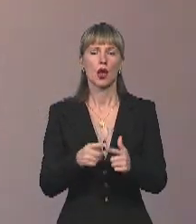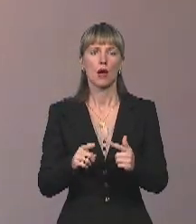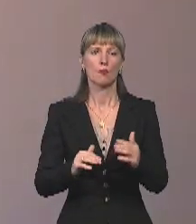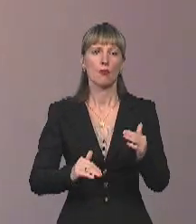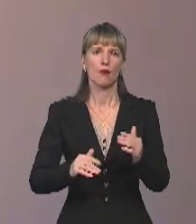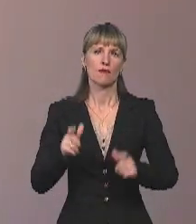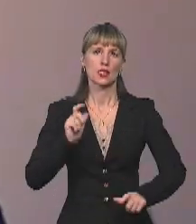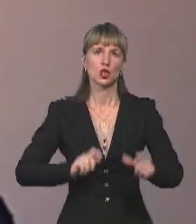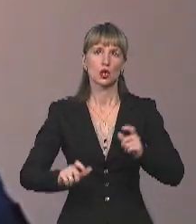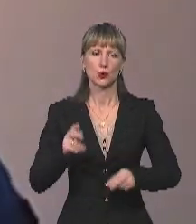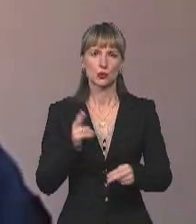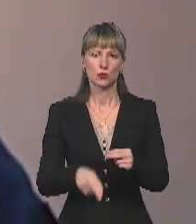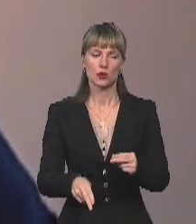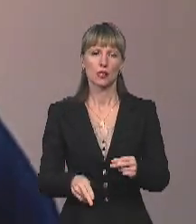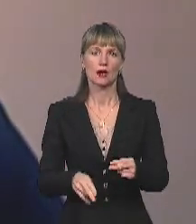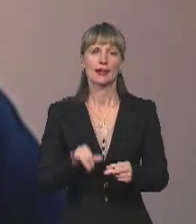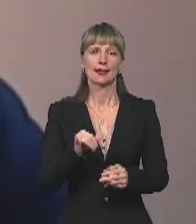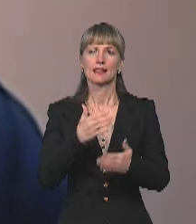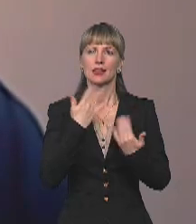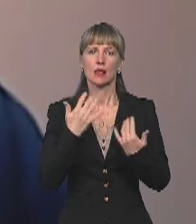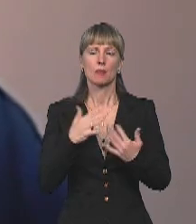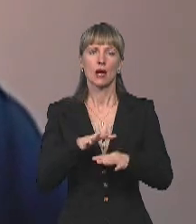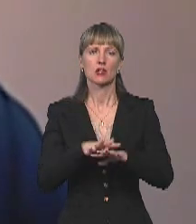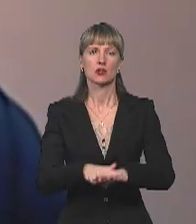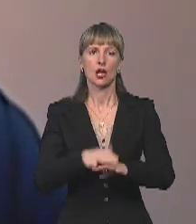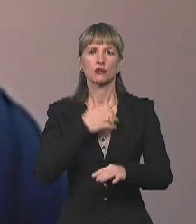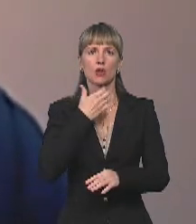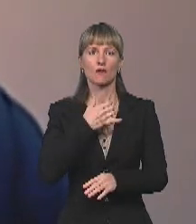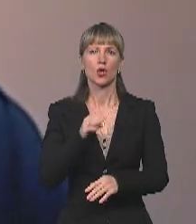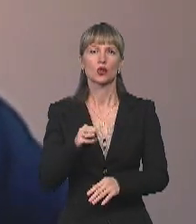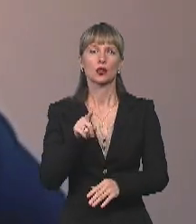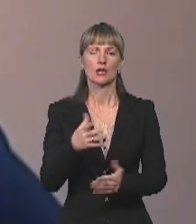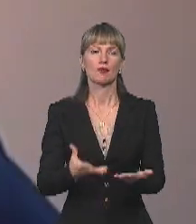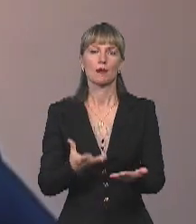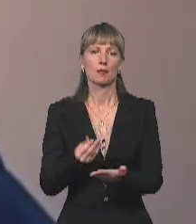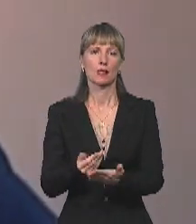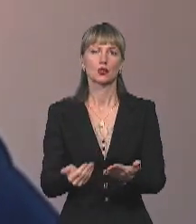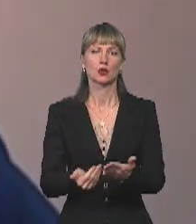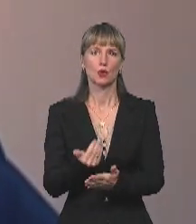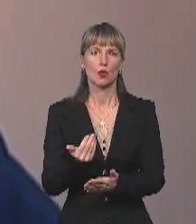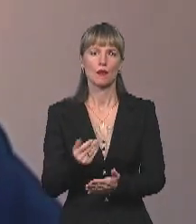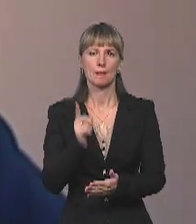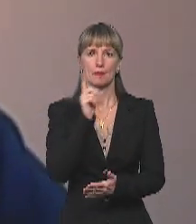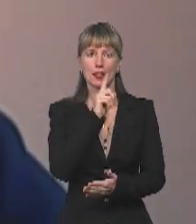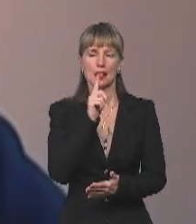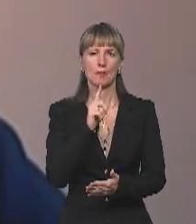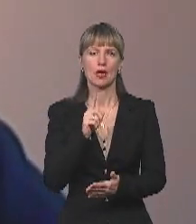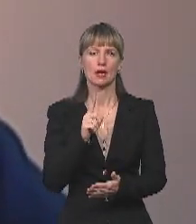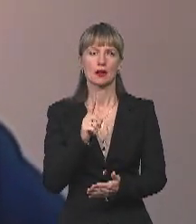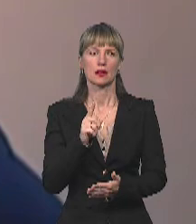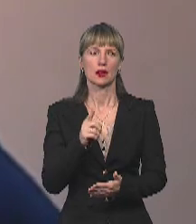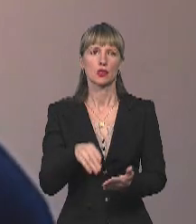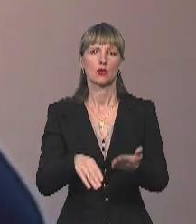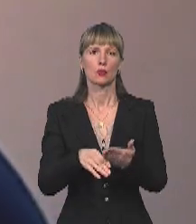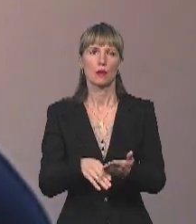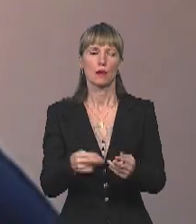навчальному закладі і не має страхового стажу, то їй виплачується знов таки ж мінімальна